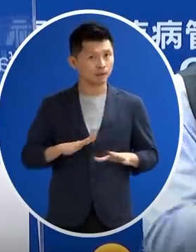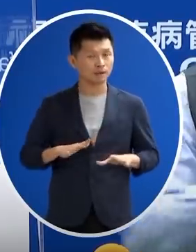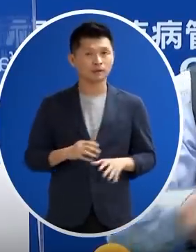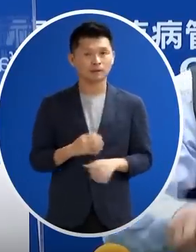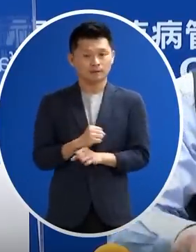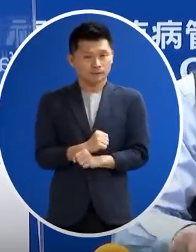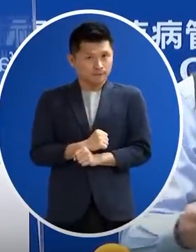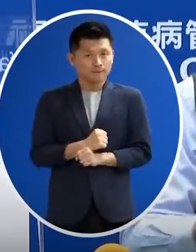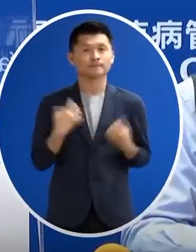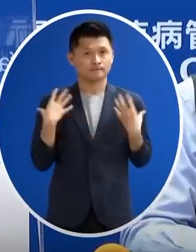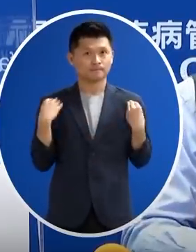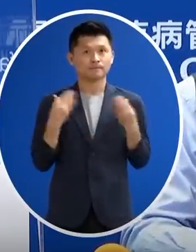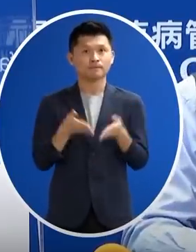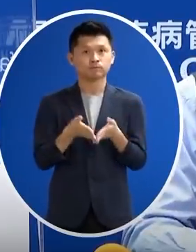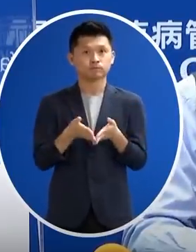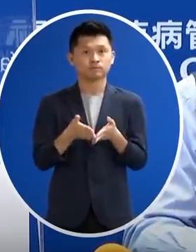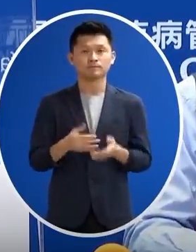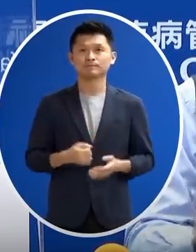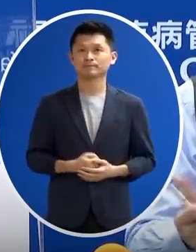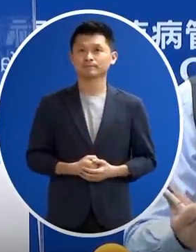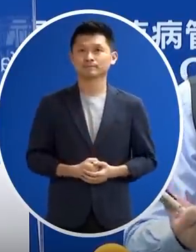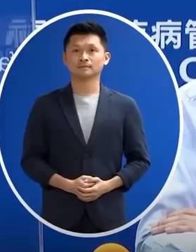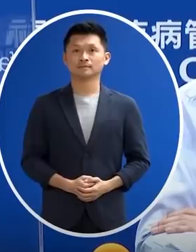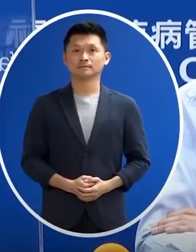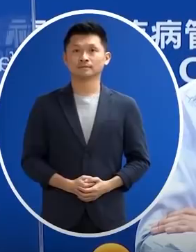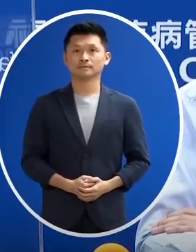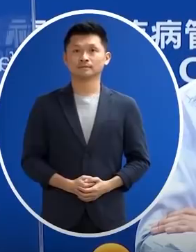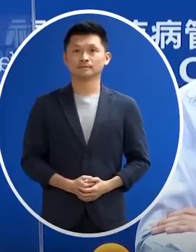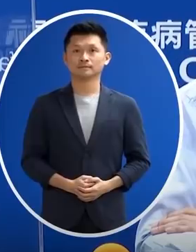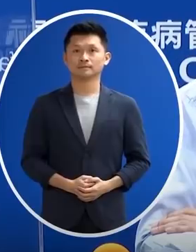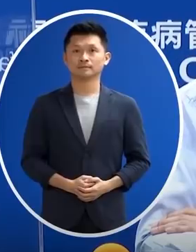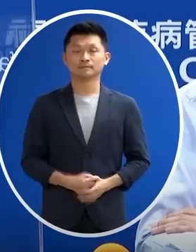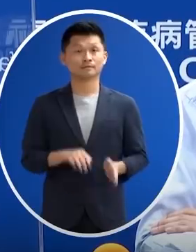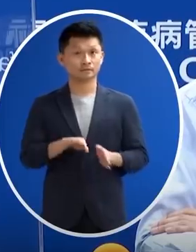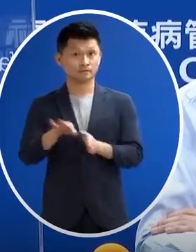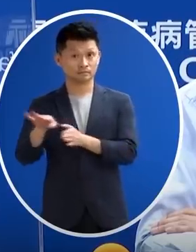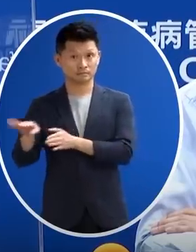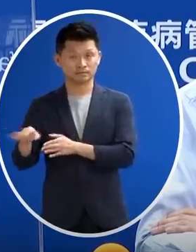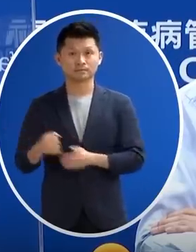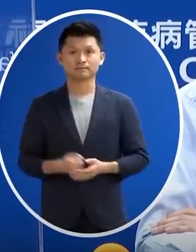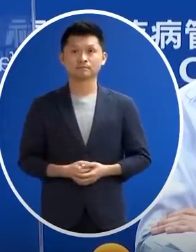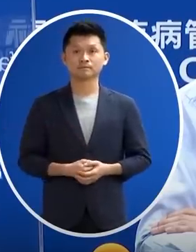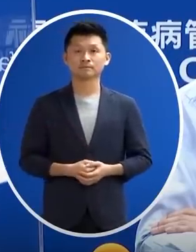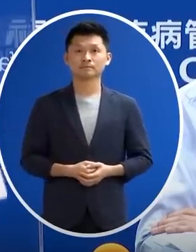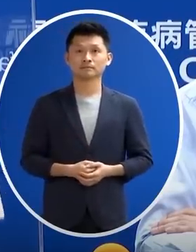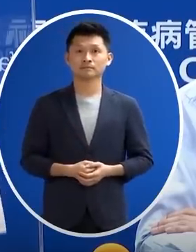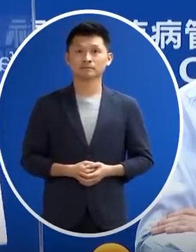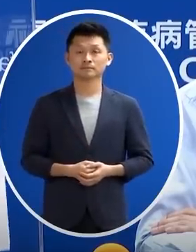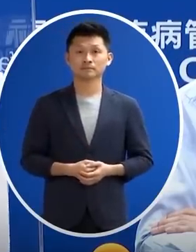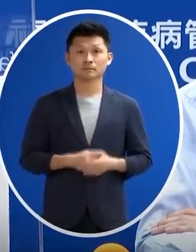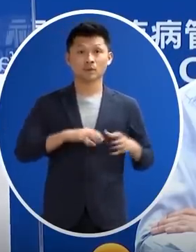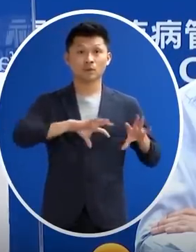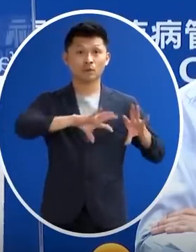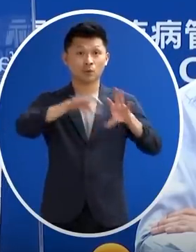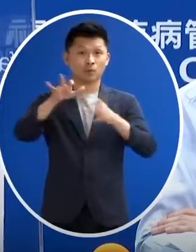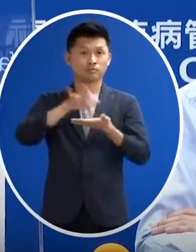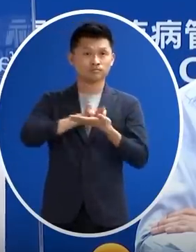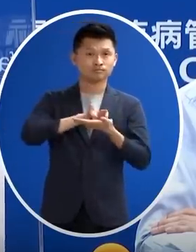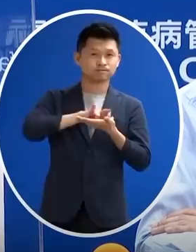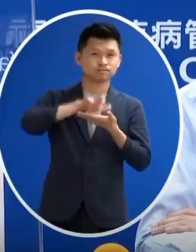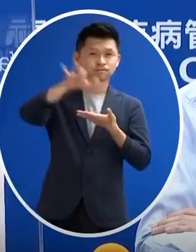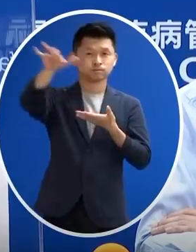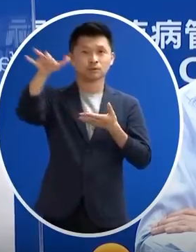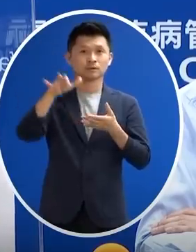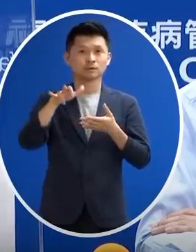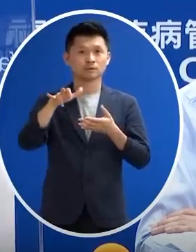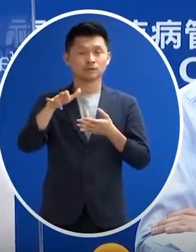家一起把它撑住才行哈。那对于哈国际的航空的一个航空的机